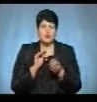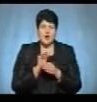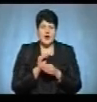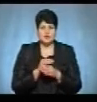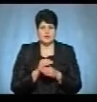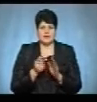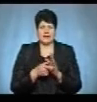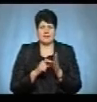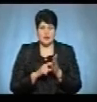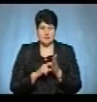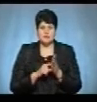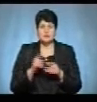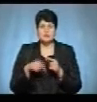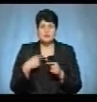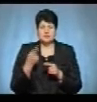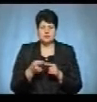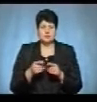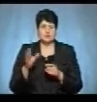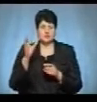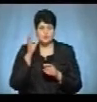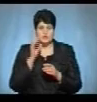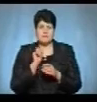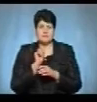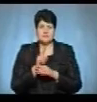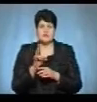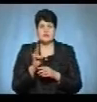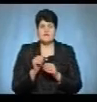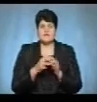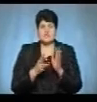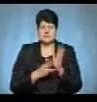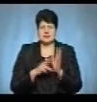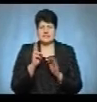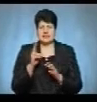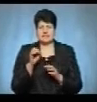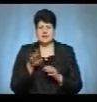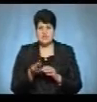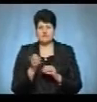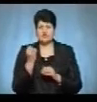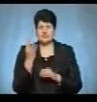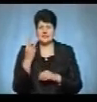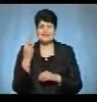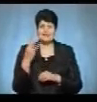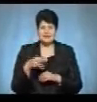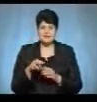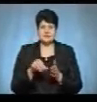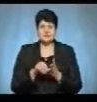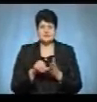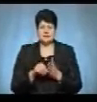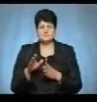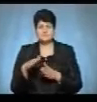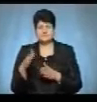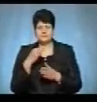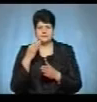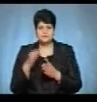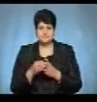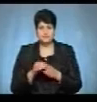доказами. Наступне слухання суддя Любомира Сливка призначили на 18 квітня о 14:30. Представники сторони відповідача